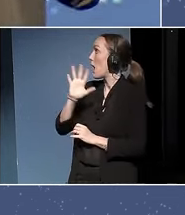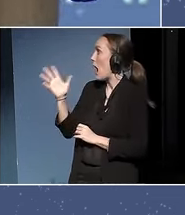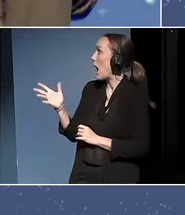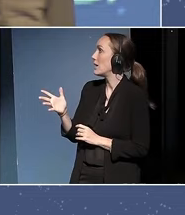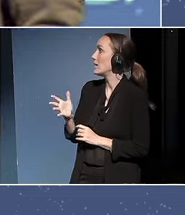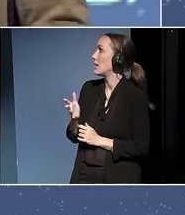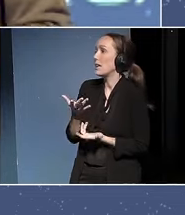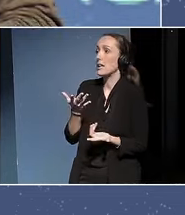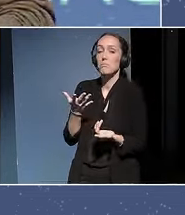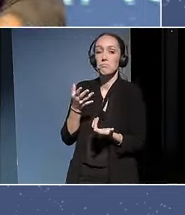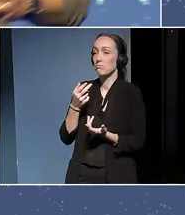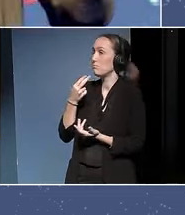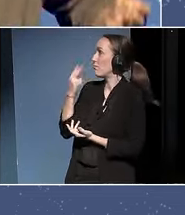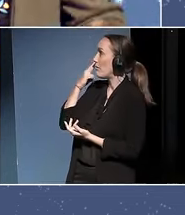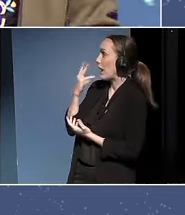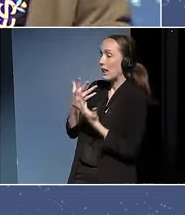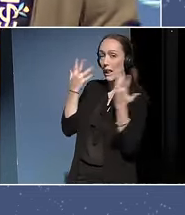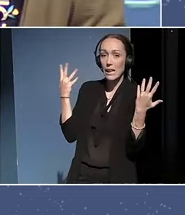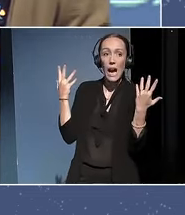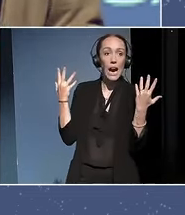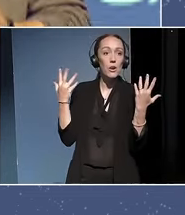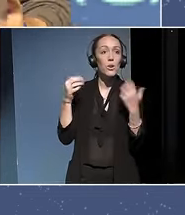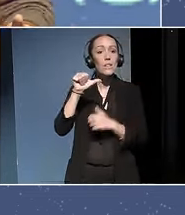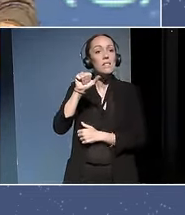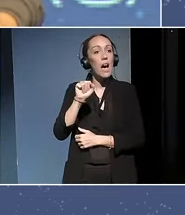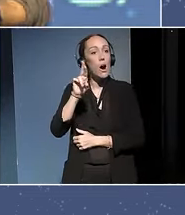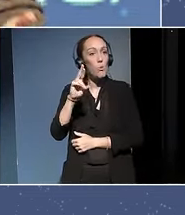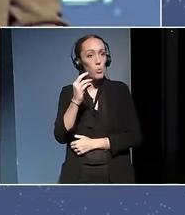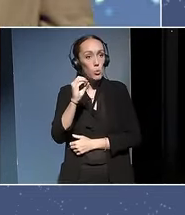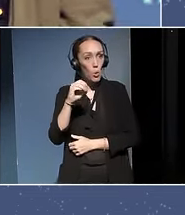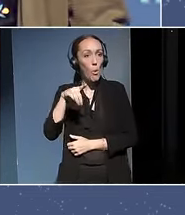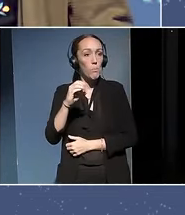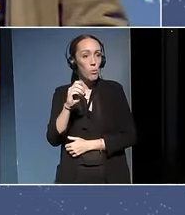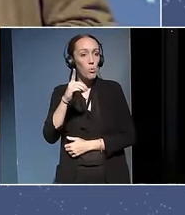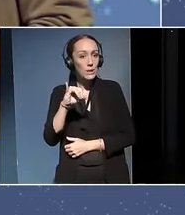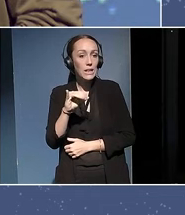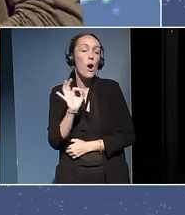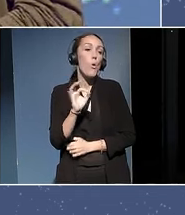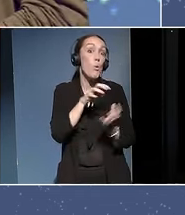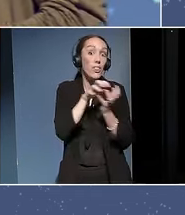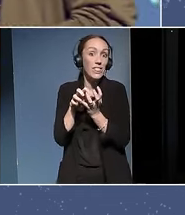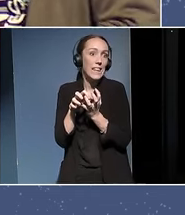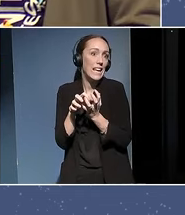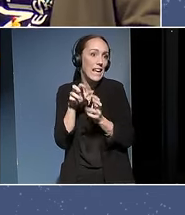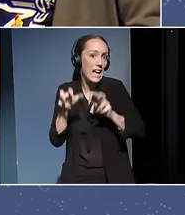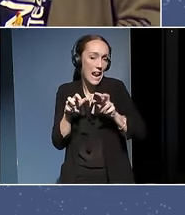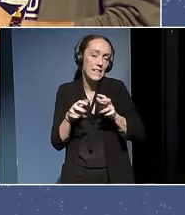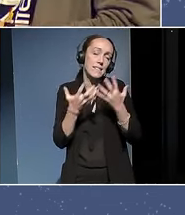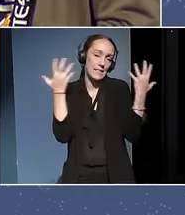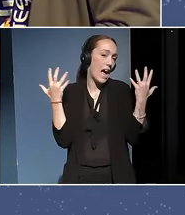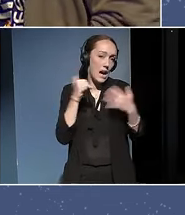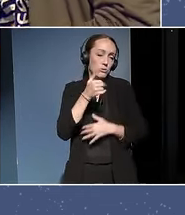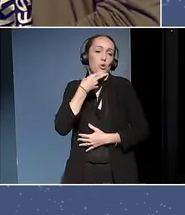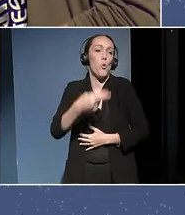adrosauri i sauropodi eccetera loro sì o i tirannosauri ovviamente Allora noi